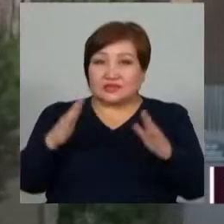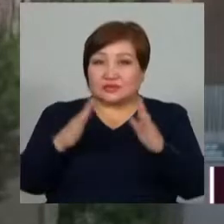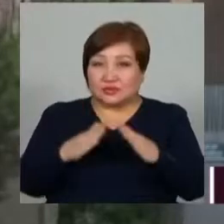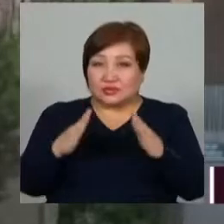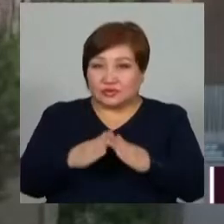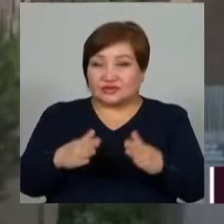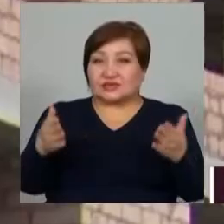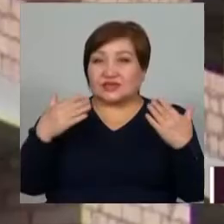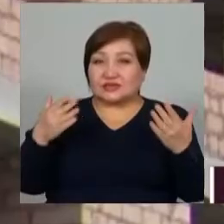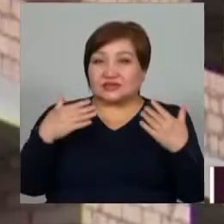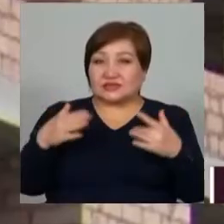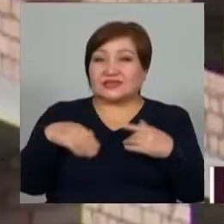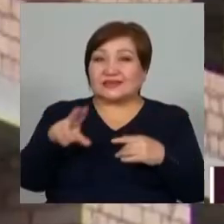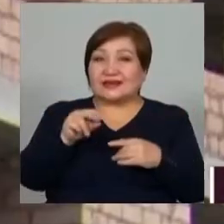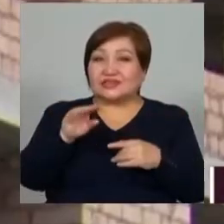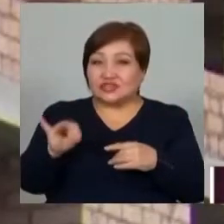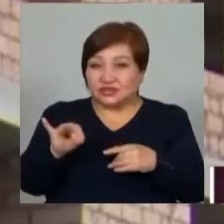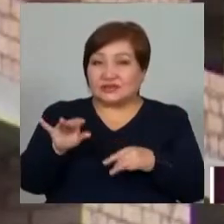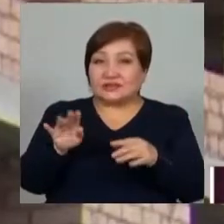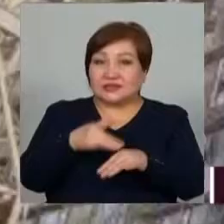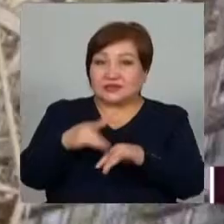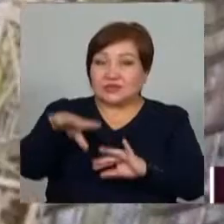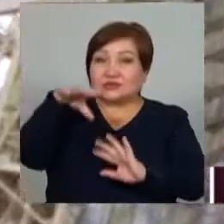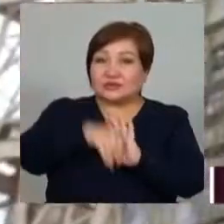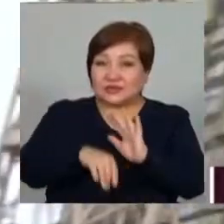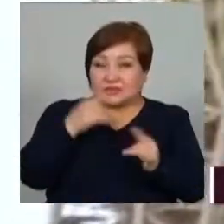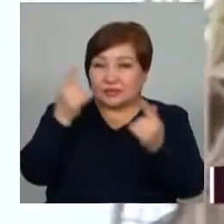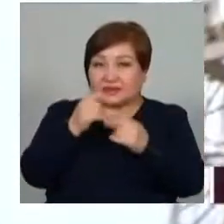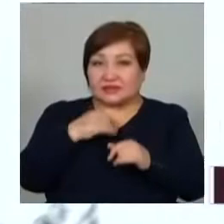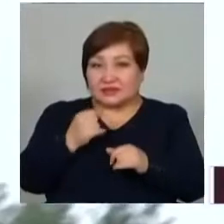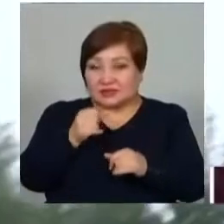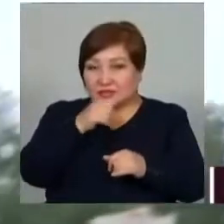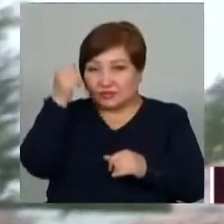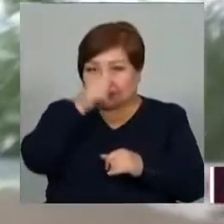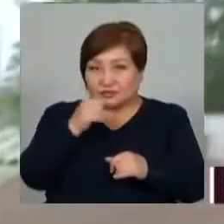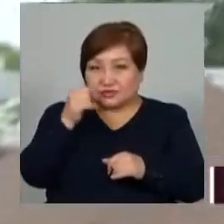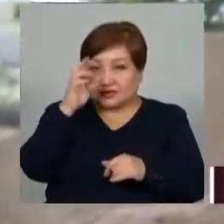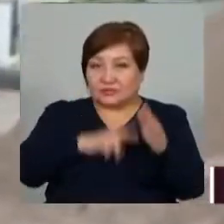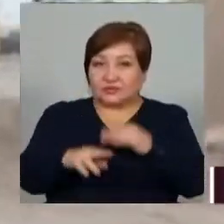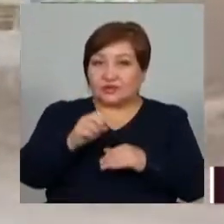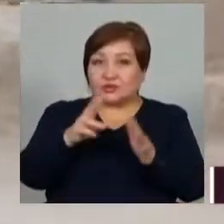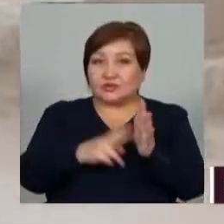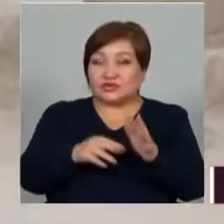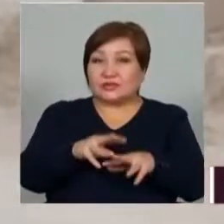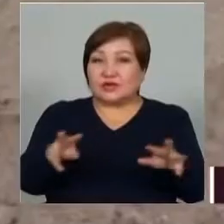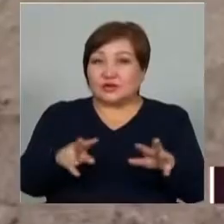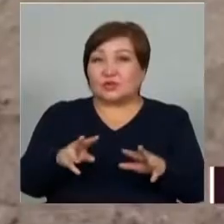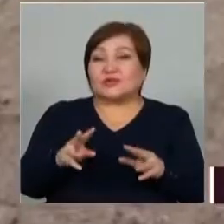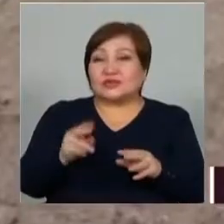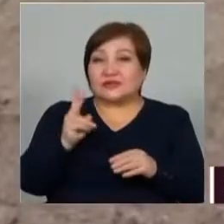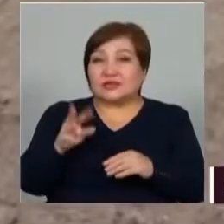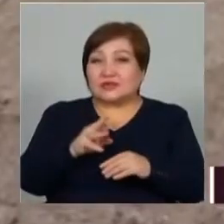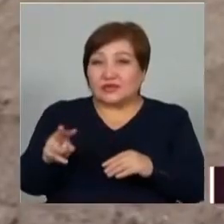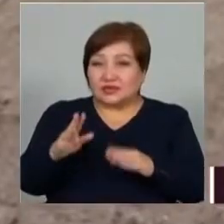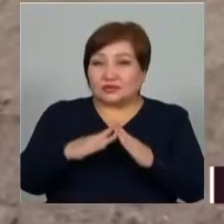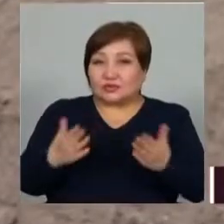құрылысына қатысты статистикаға да күмән келтірді. Әкімдер жоғары нәтижеге қол жеткізу үшін ескі үйлер мен саяжайларды да есепке